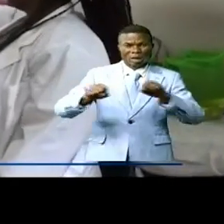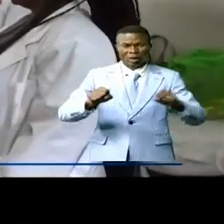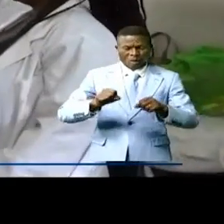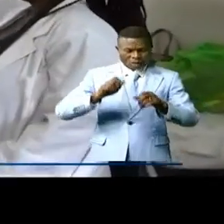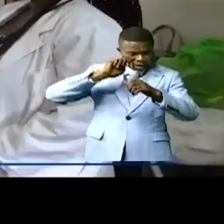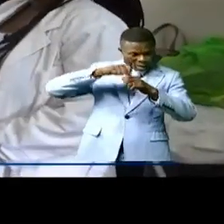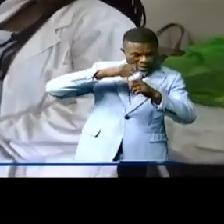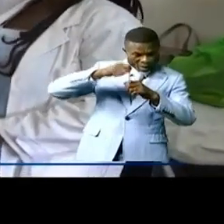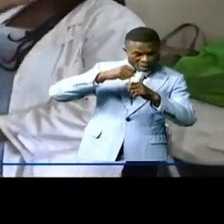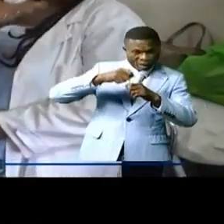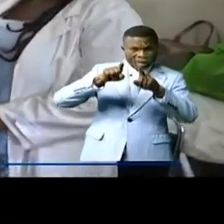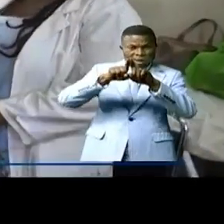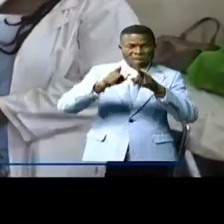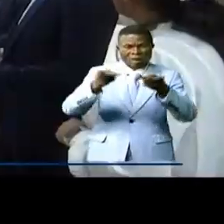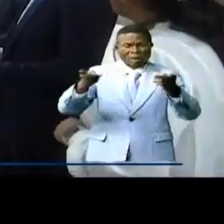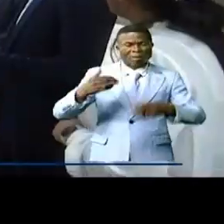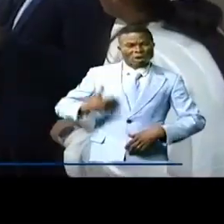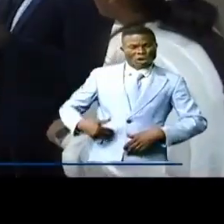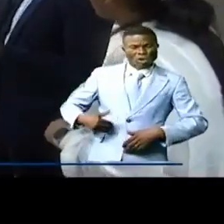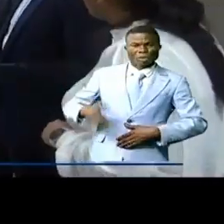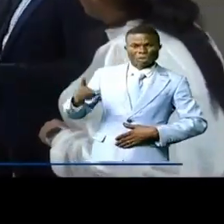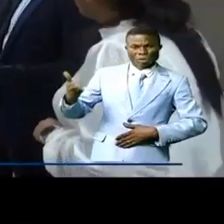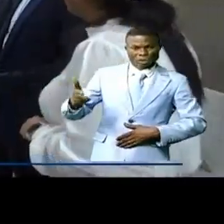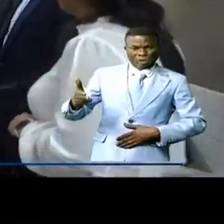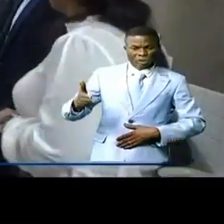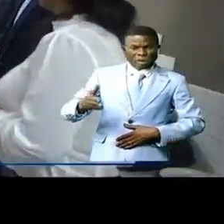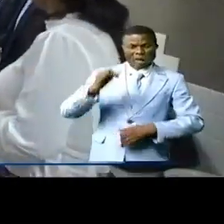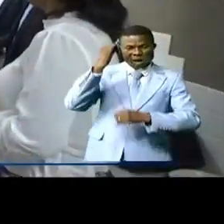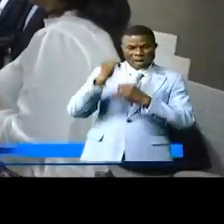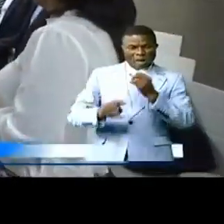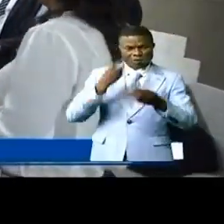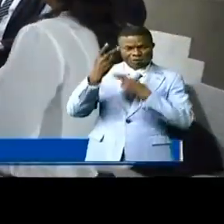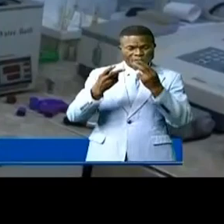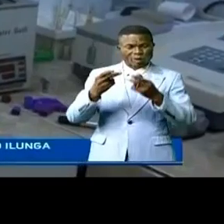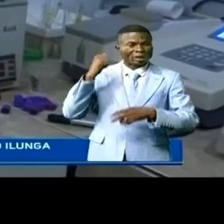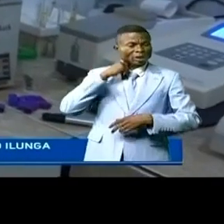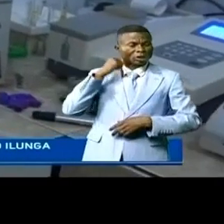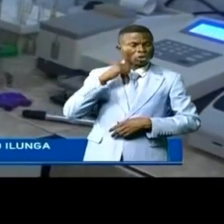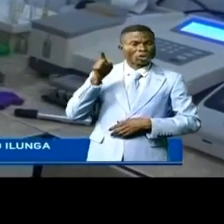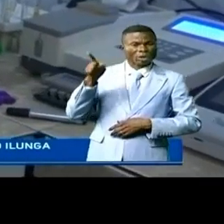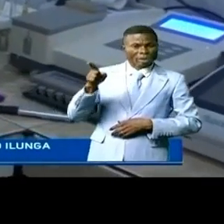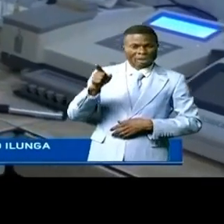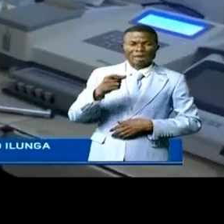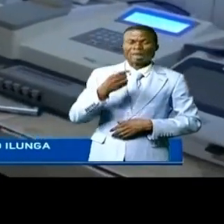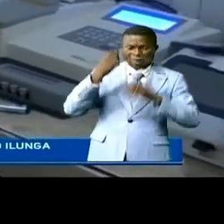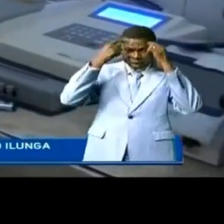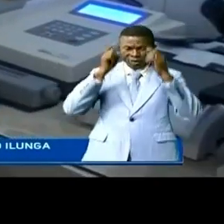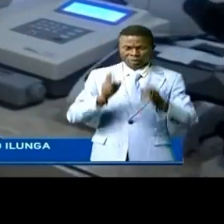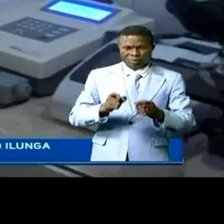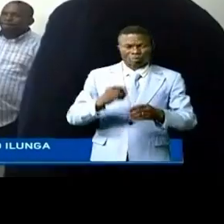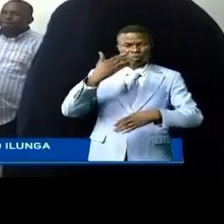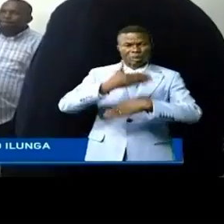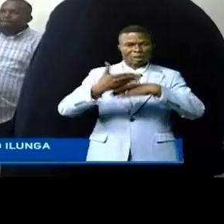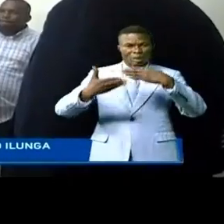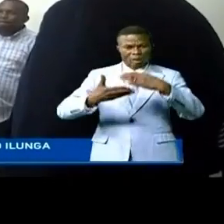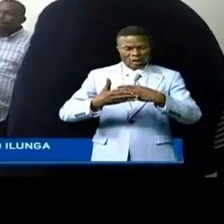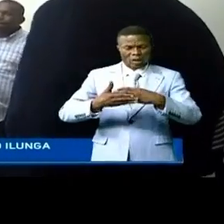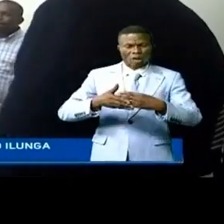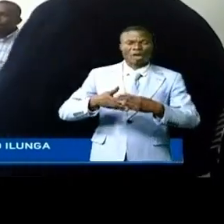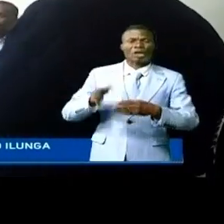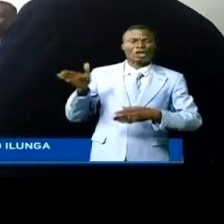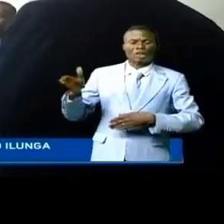et la salle d'opération à l'issue de la visite docteur atp a décidé de réhabiliter le bloc opératoire de